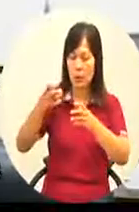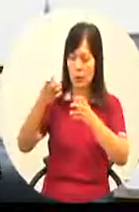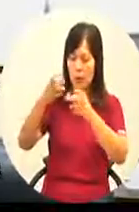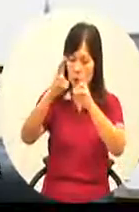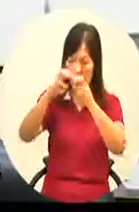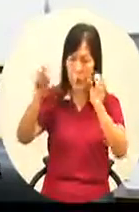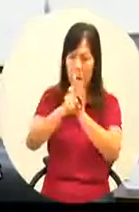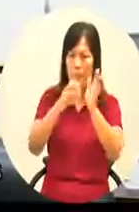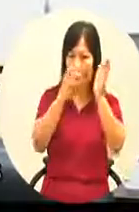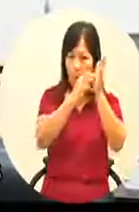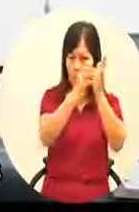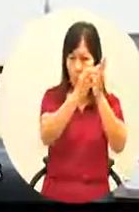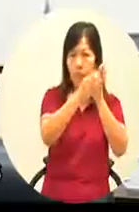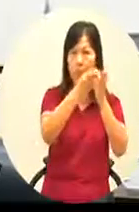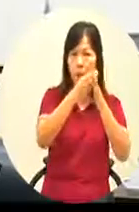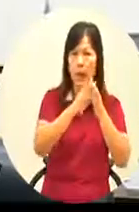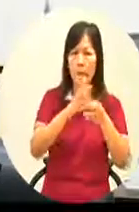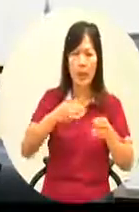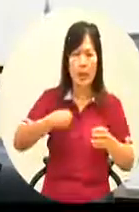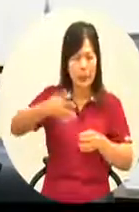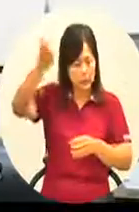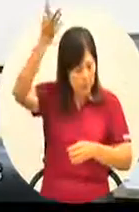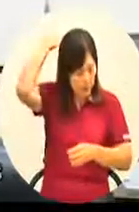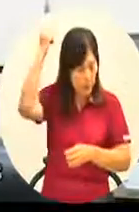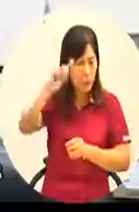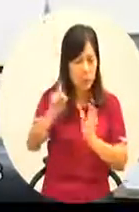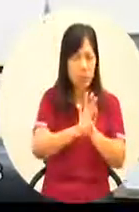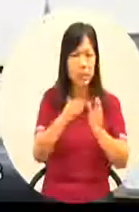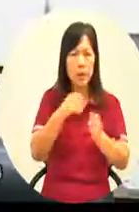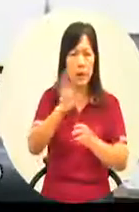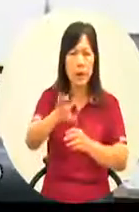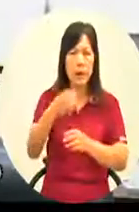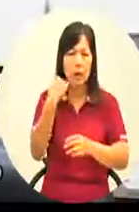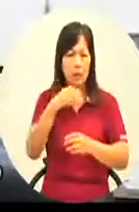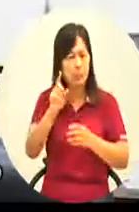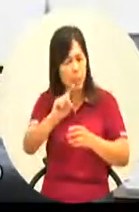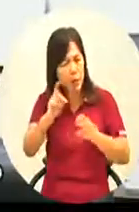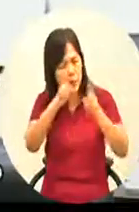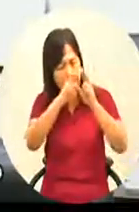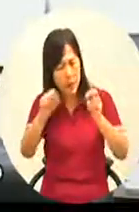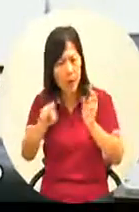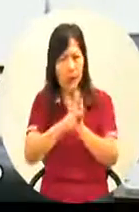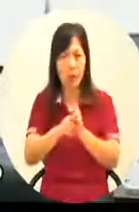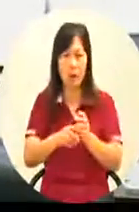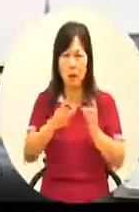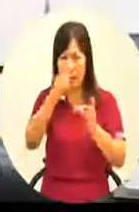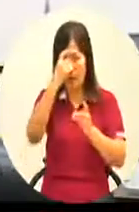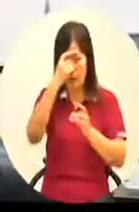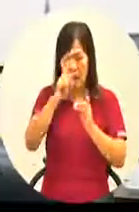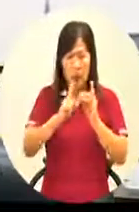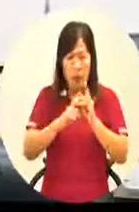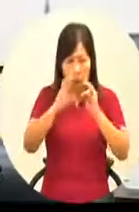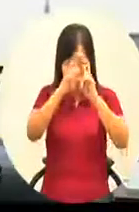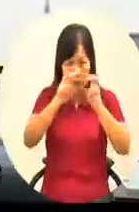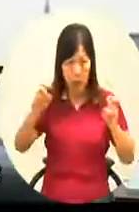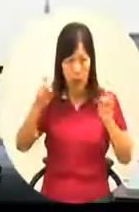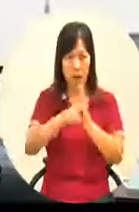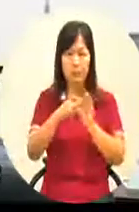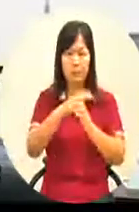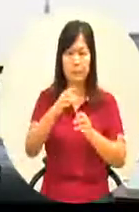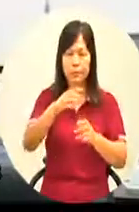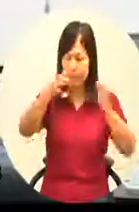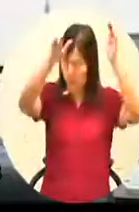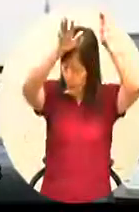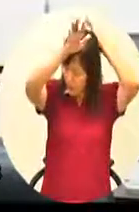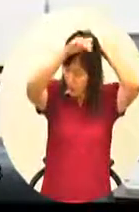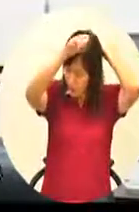标示出来，以前有什么叫做兴隆寺啊，哦，个观音亭啊，还有一个什么天后宫啊，